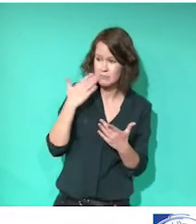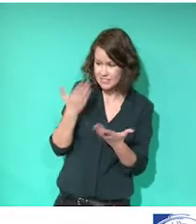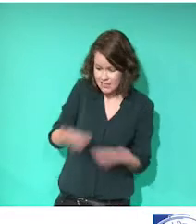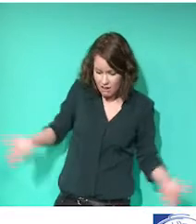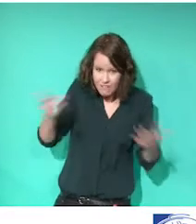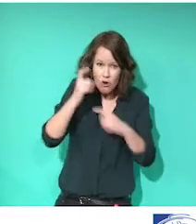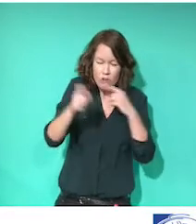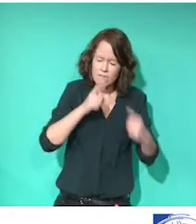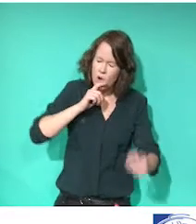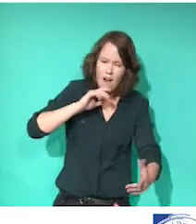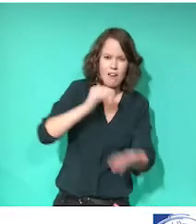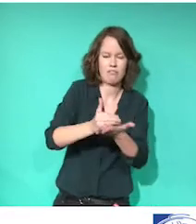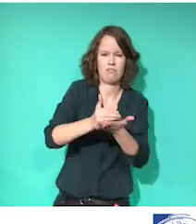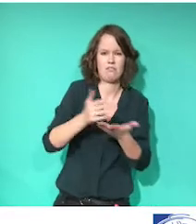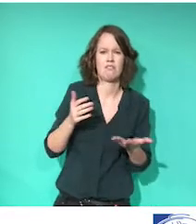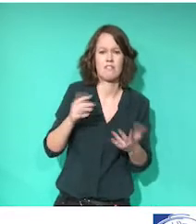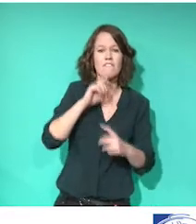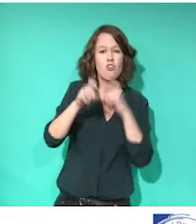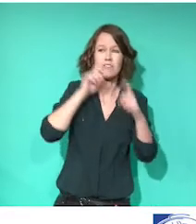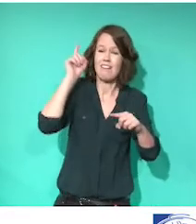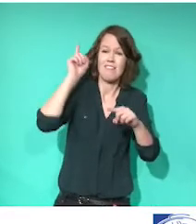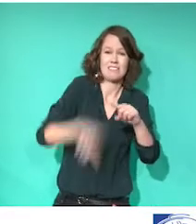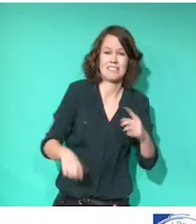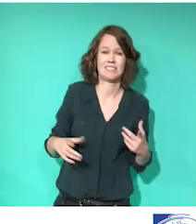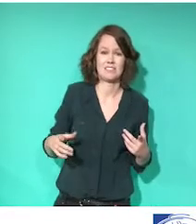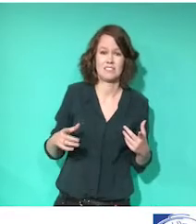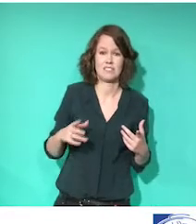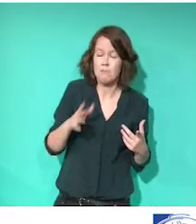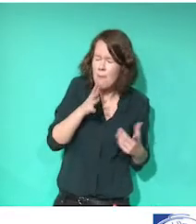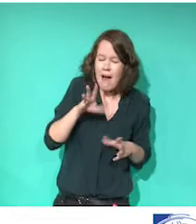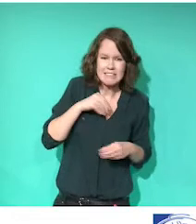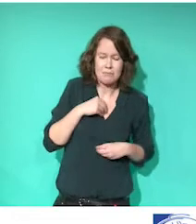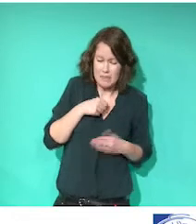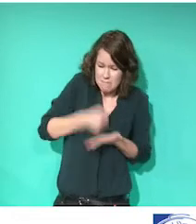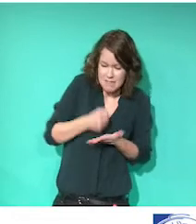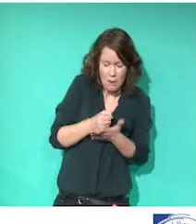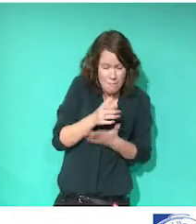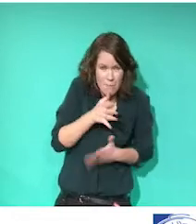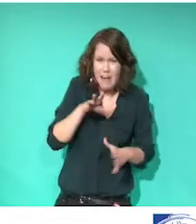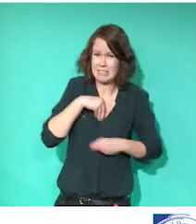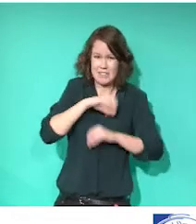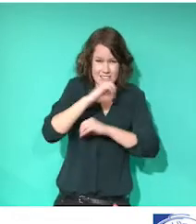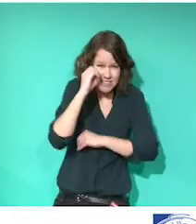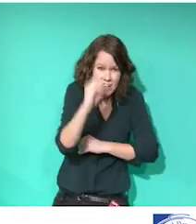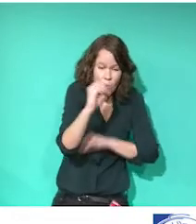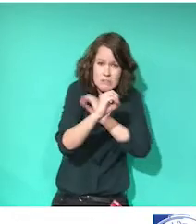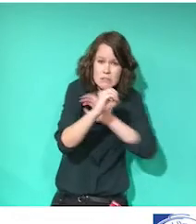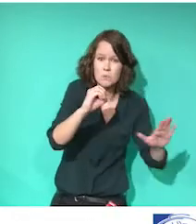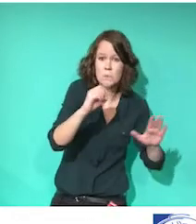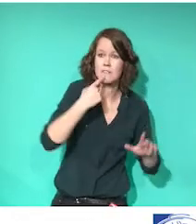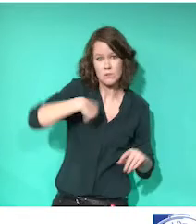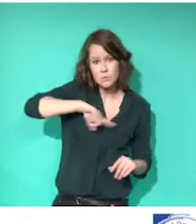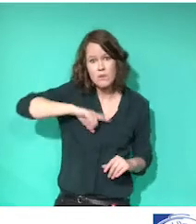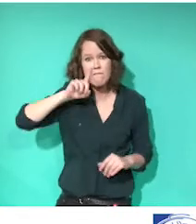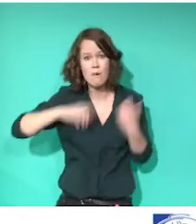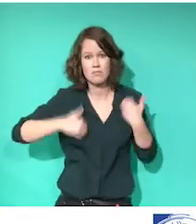violences cessent. Les violences sont interdites, tolérance zéro. Et nous, femmes handicapées, nous voulons avec